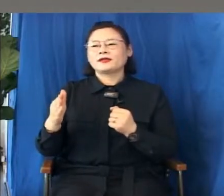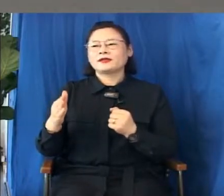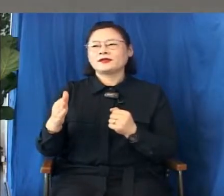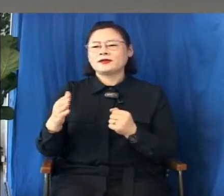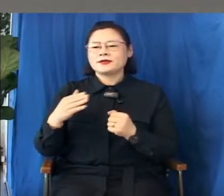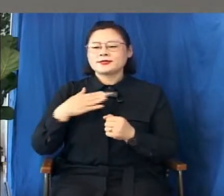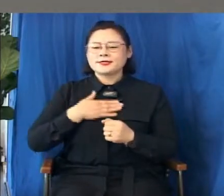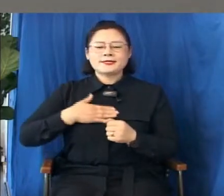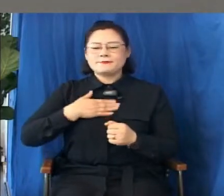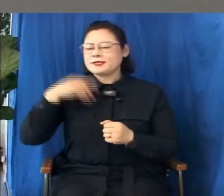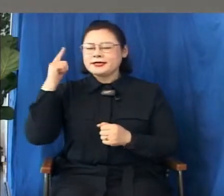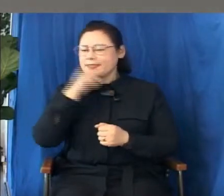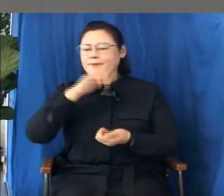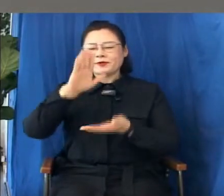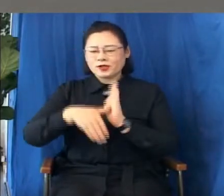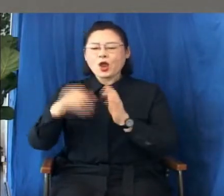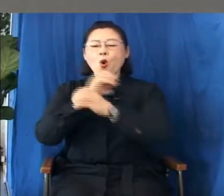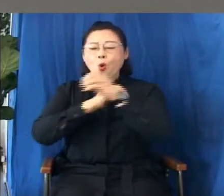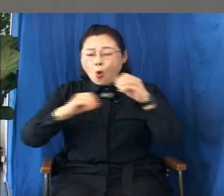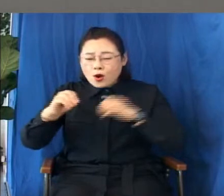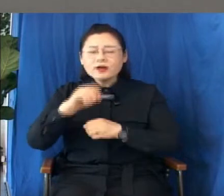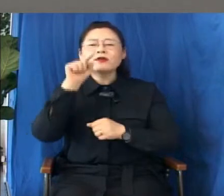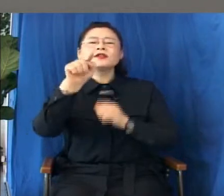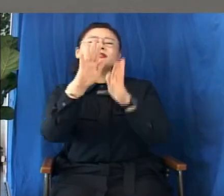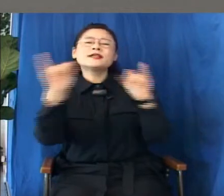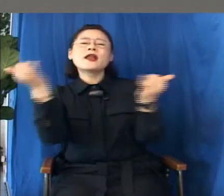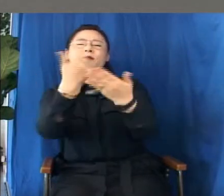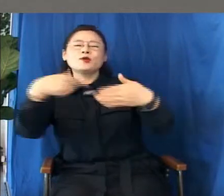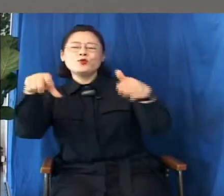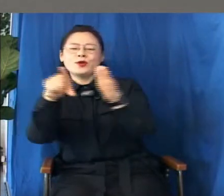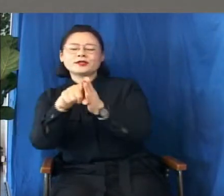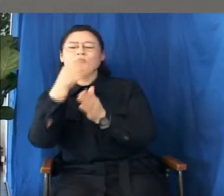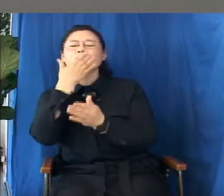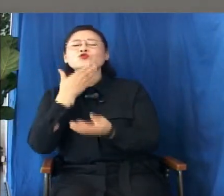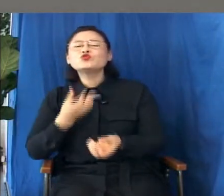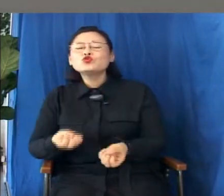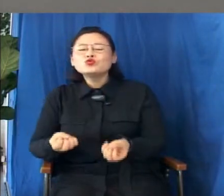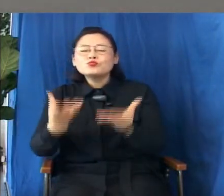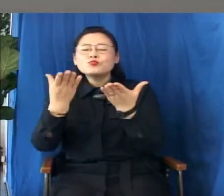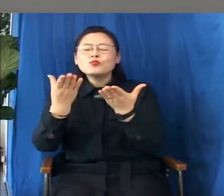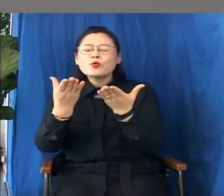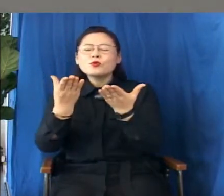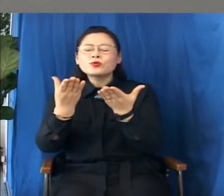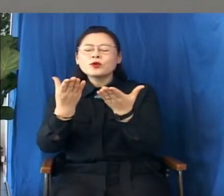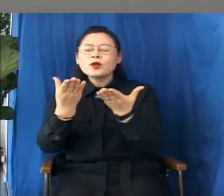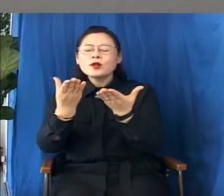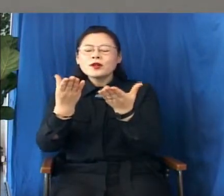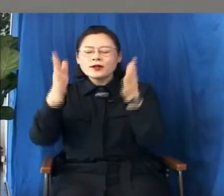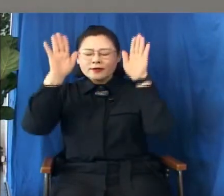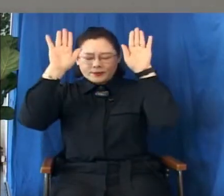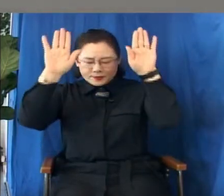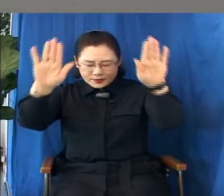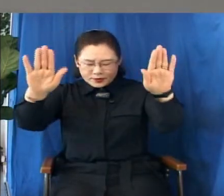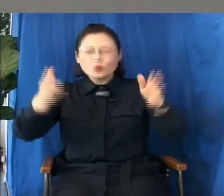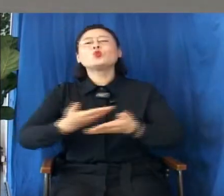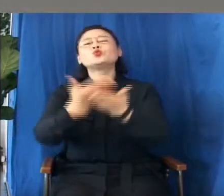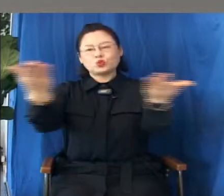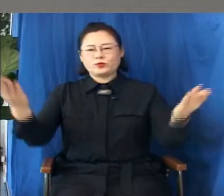해주세요. 그러면 내 감정이 완만해지게 되고 다시 평정심을 갖게 되는 것을 보게